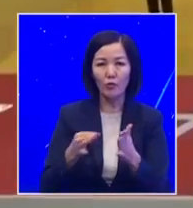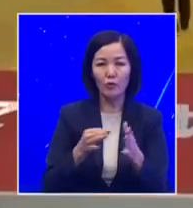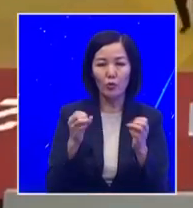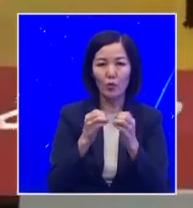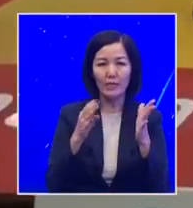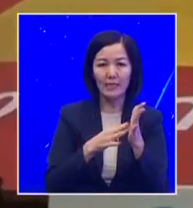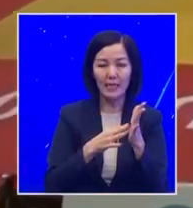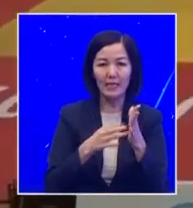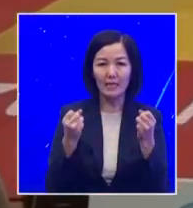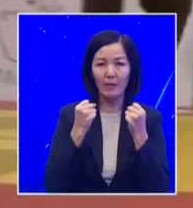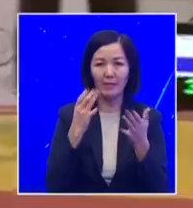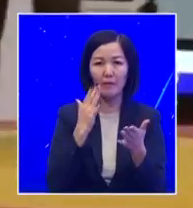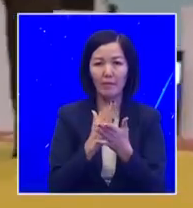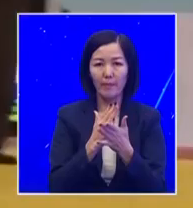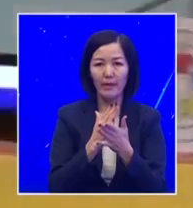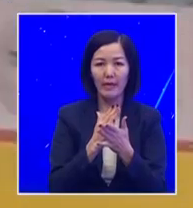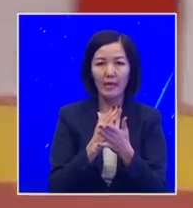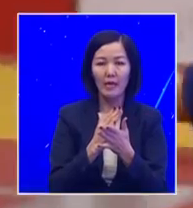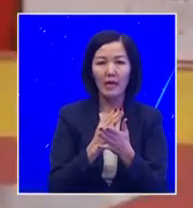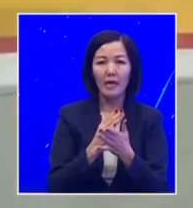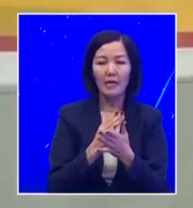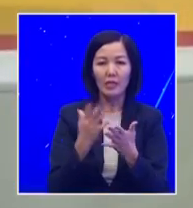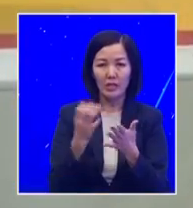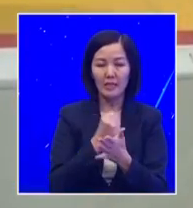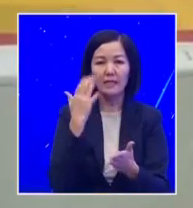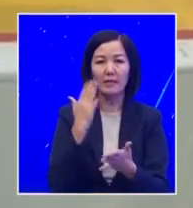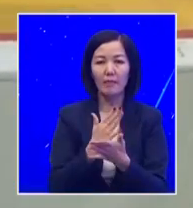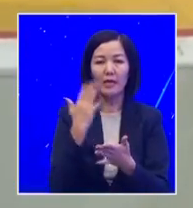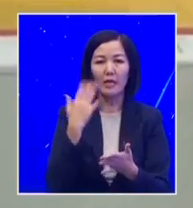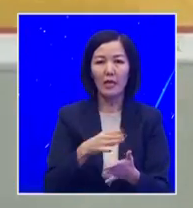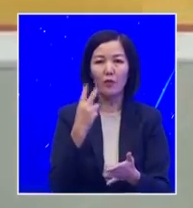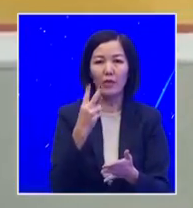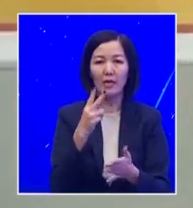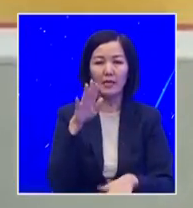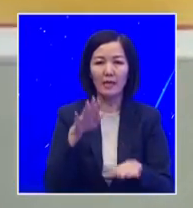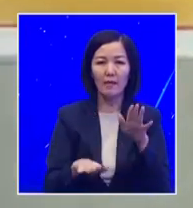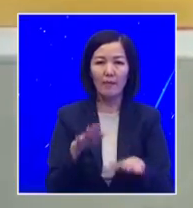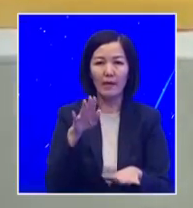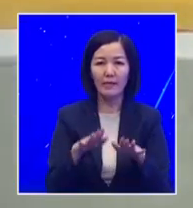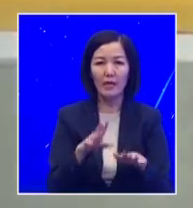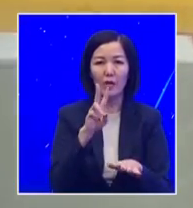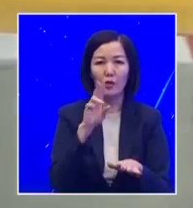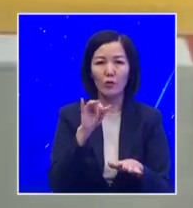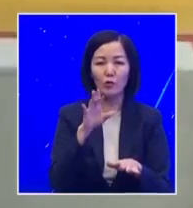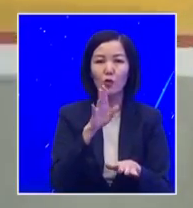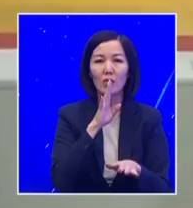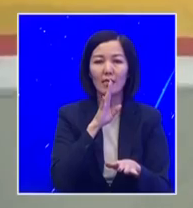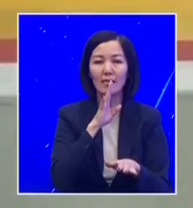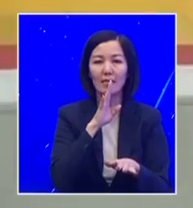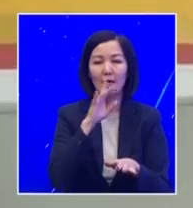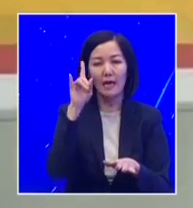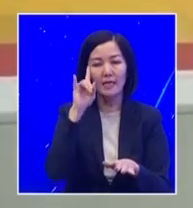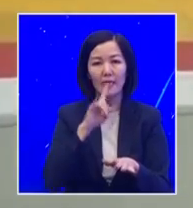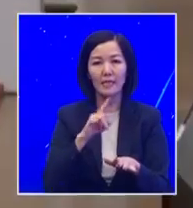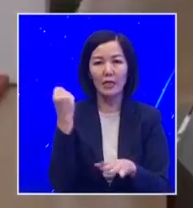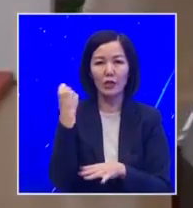18 палуаны бар. Қазір бірқатар нәтижелер белгілі болды. 52 килограмм салмақта күш қарымын сынаған Нұрсұлу Ералиева ел чемпионы